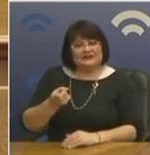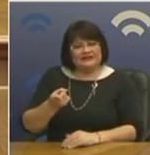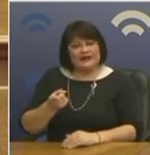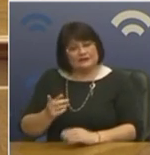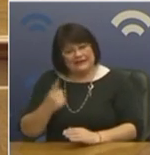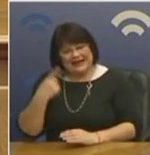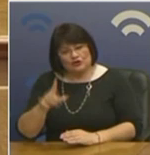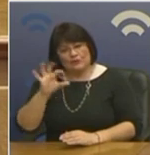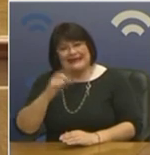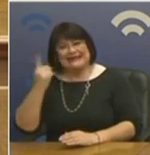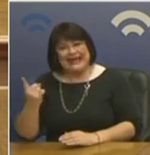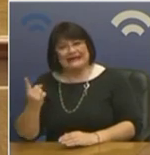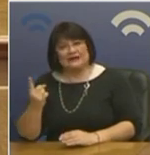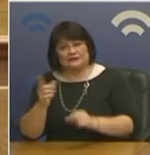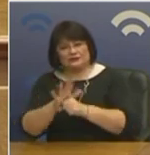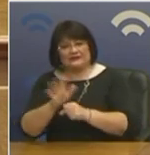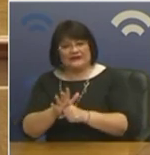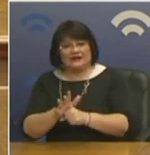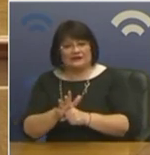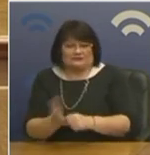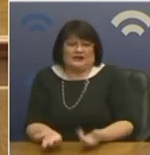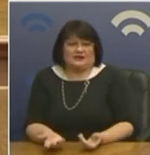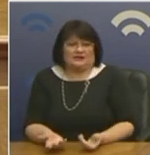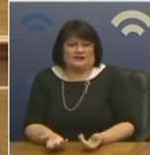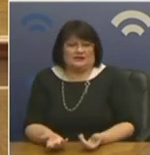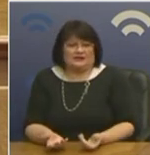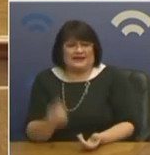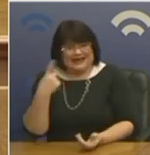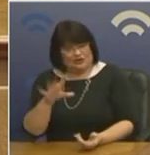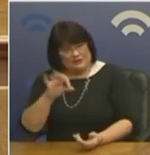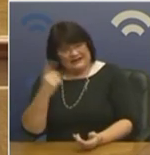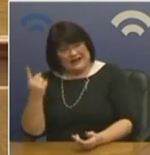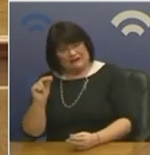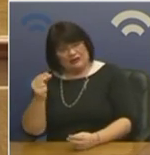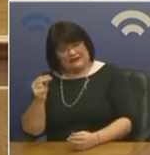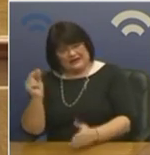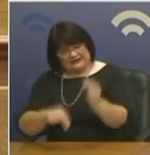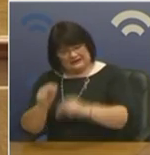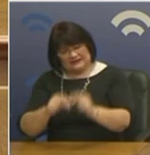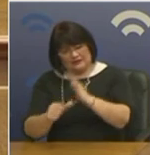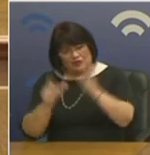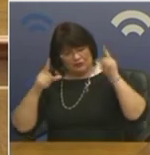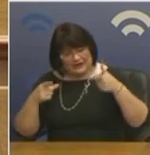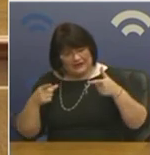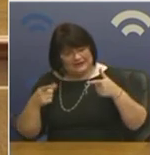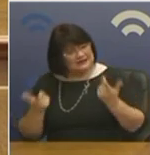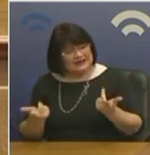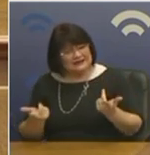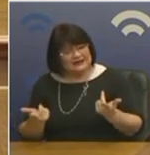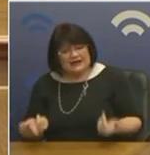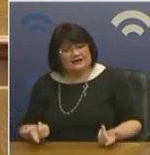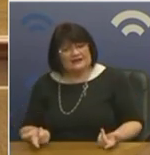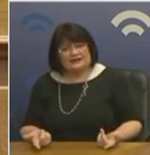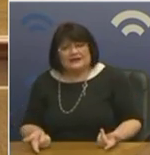νούμερο. Γιατί δεν βάζετε το άλλο, κύριε Πετρίτη? Τρία κόμματα. 151 ψήφι. Τρία κόμματα. Γιατί δύο? Γιατί